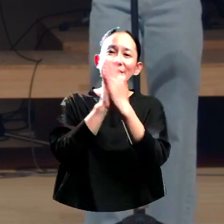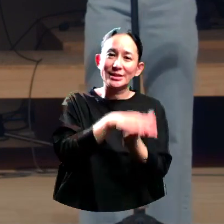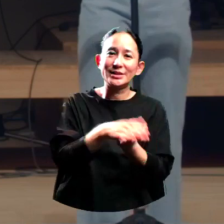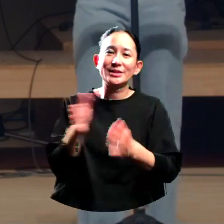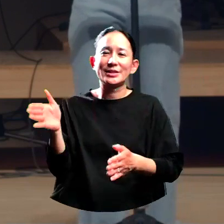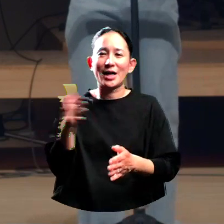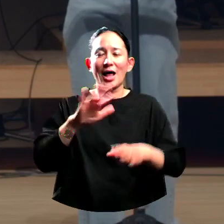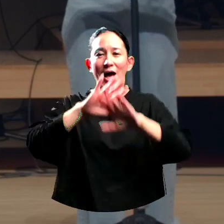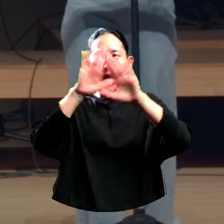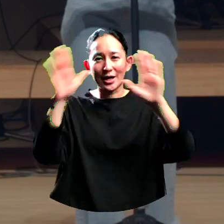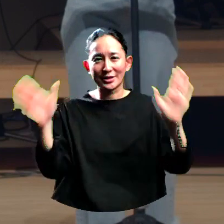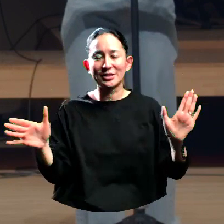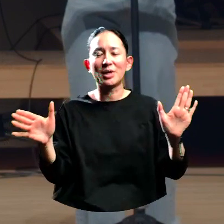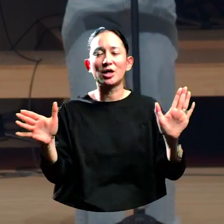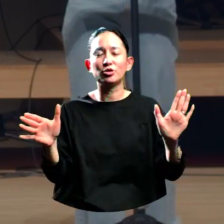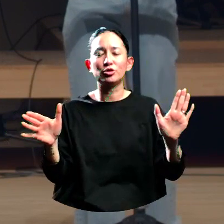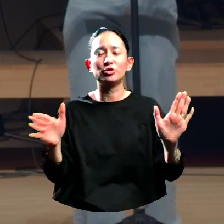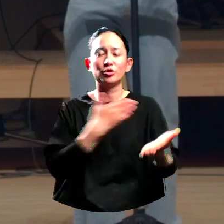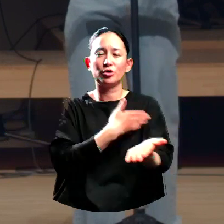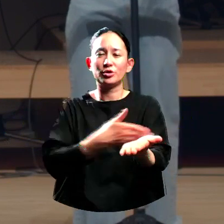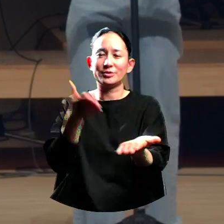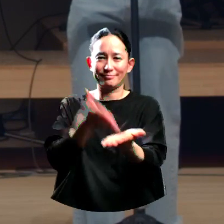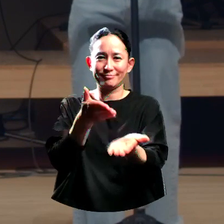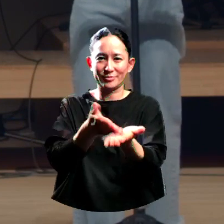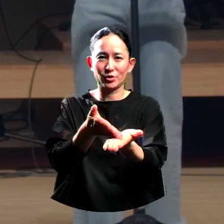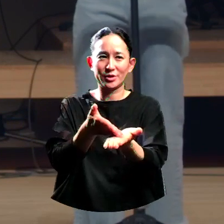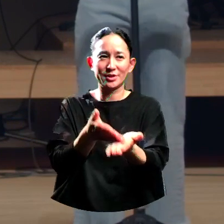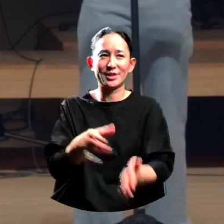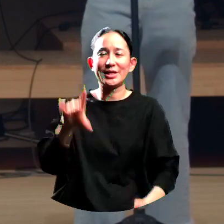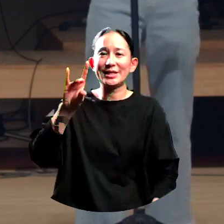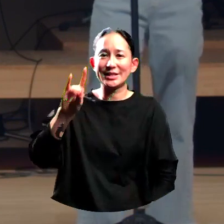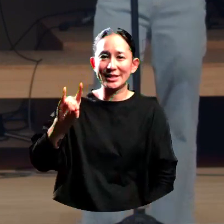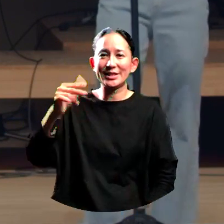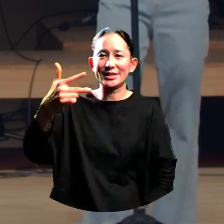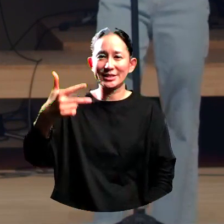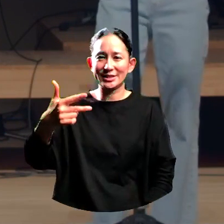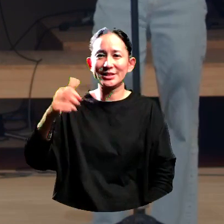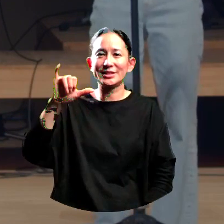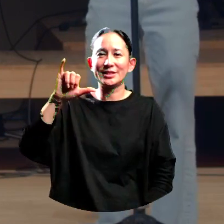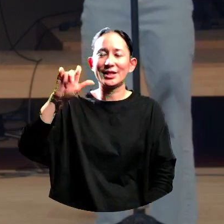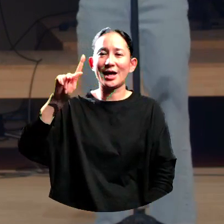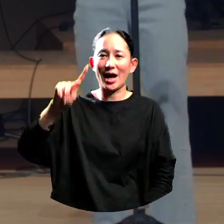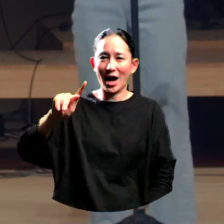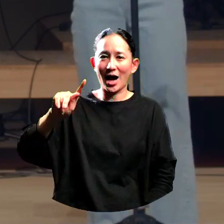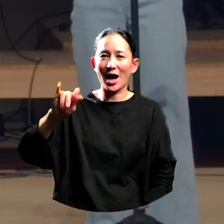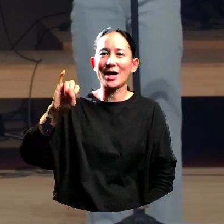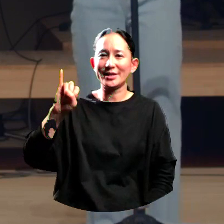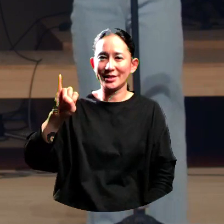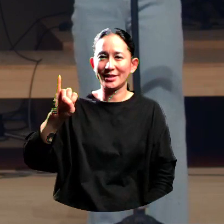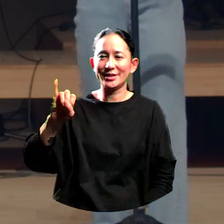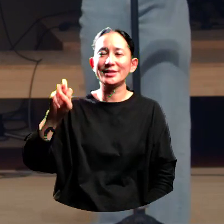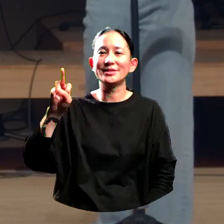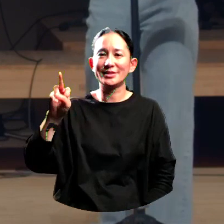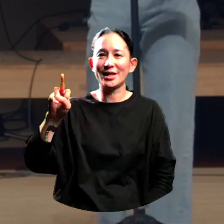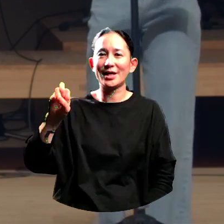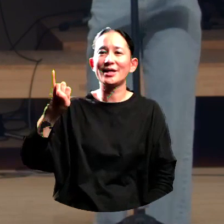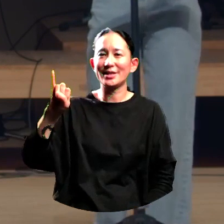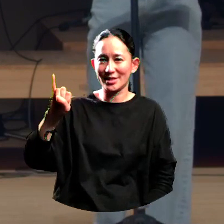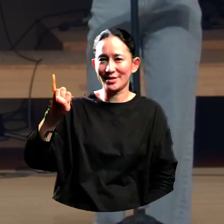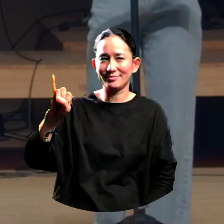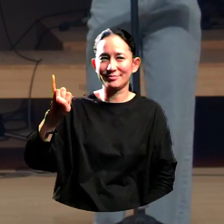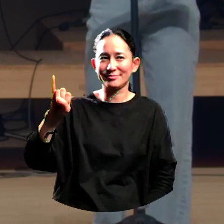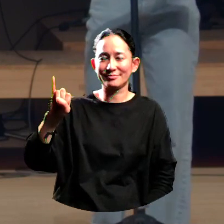resurrection. これが2番目のポイントです。イースターは起死回生のストーリー。今日は4文字熟語多いね。 This is our second point for